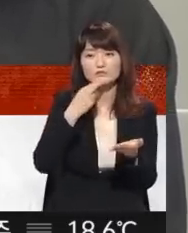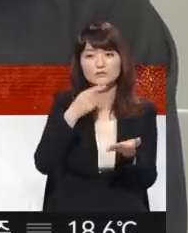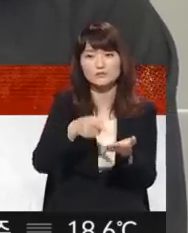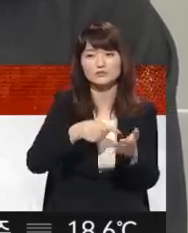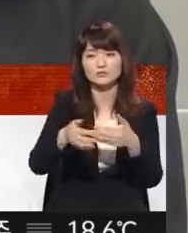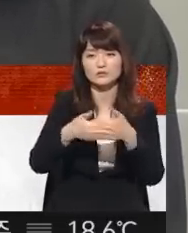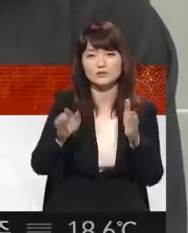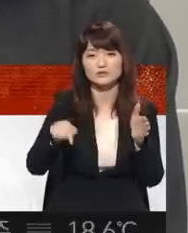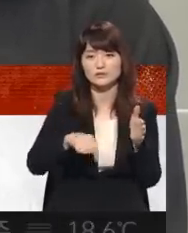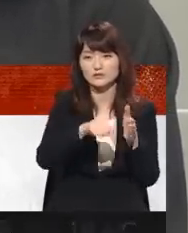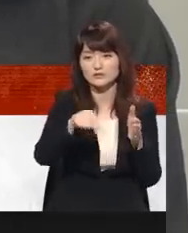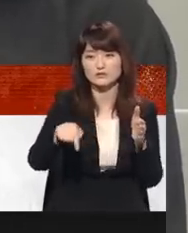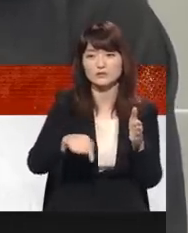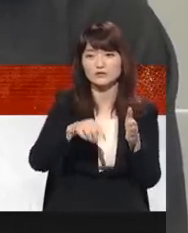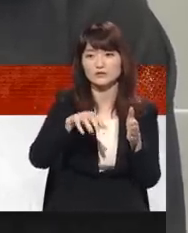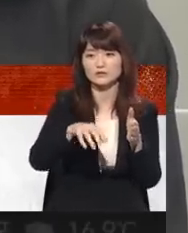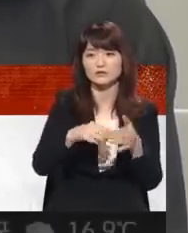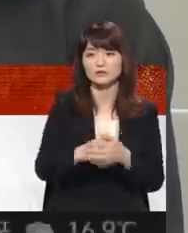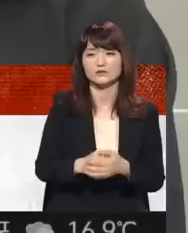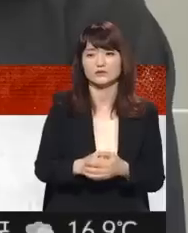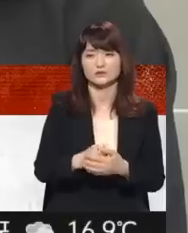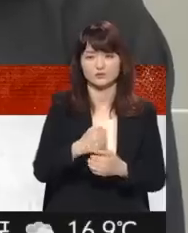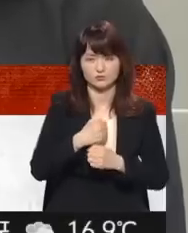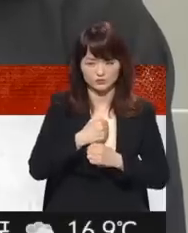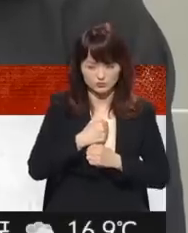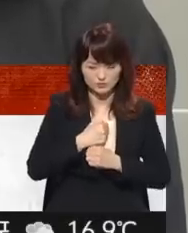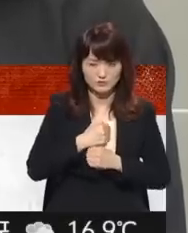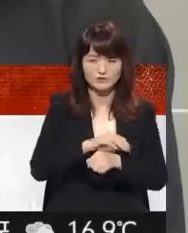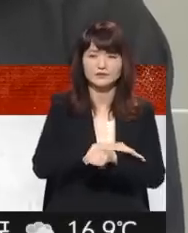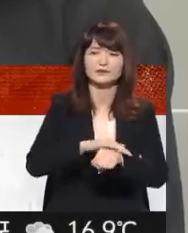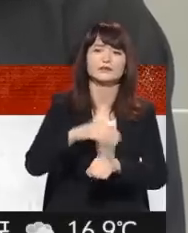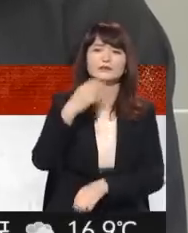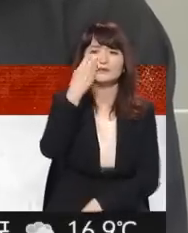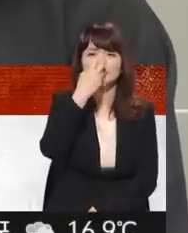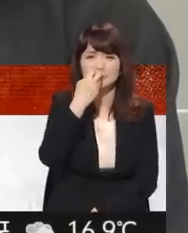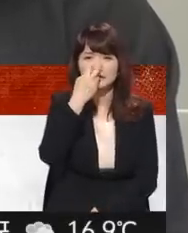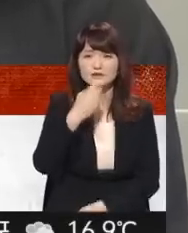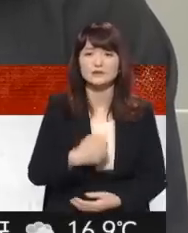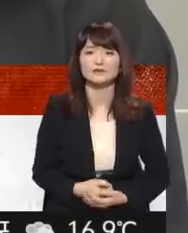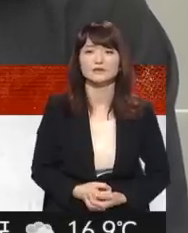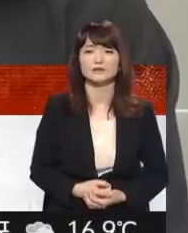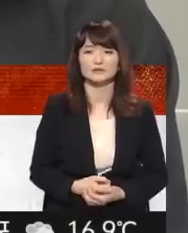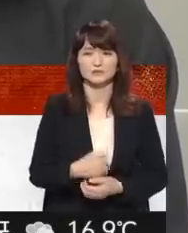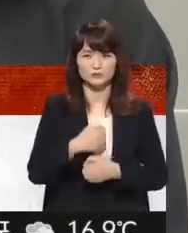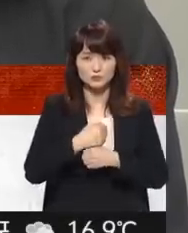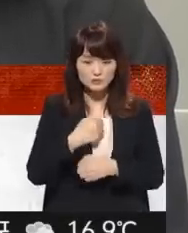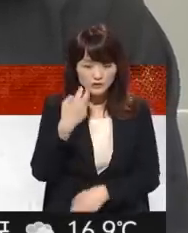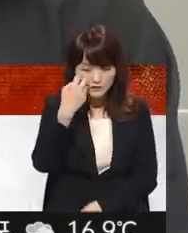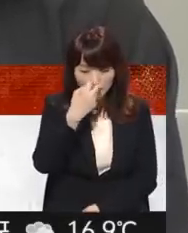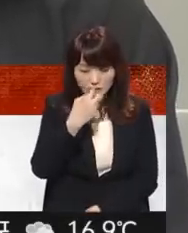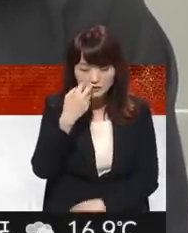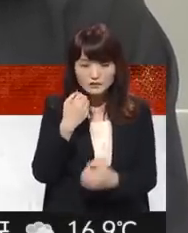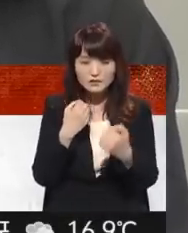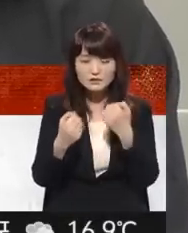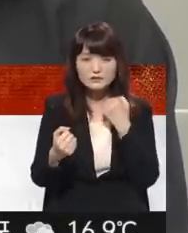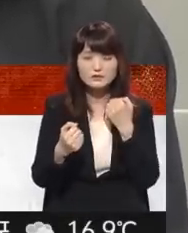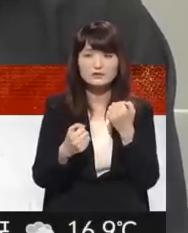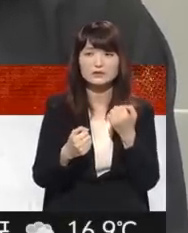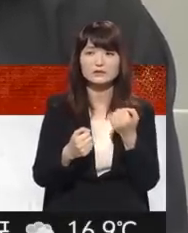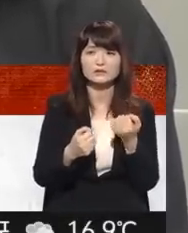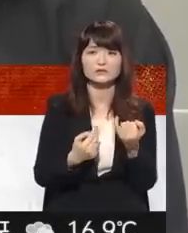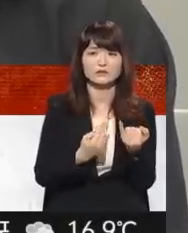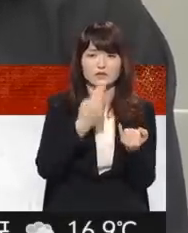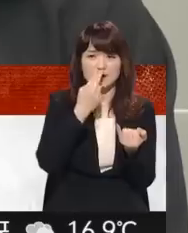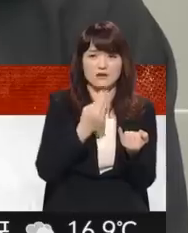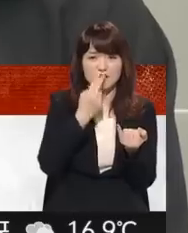안에서 주위가 잘했다고만 저는 얘기했어요 근데 주의가 잘 잘했음에도 불구하고 호흡이 이상해져서 이런